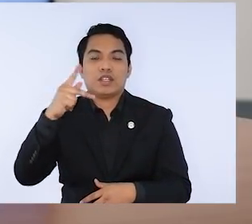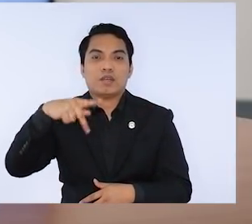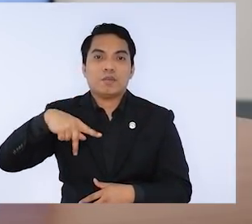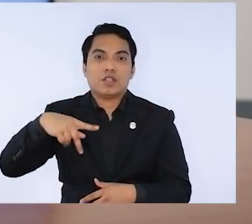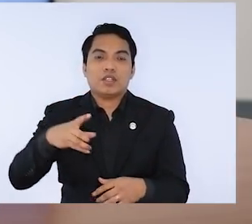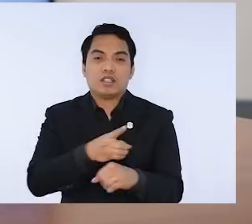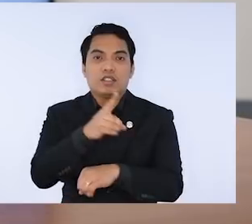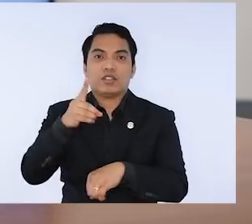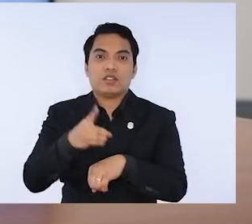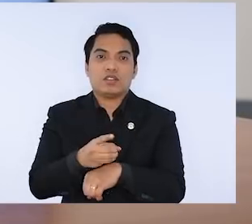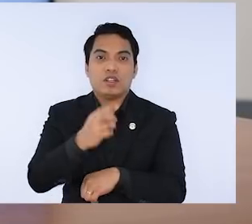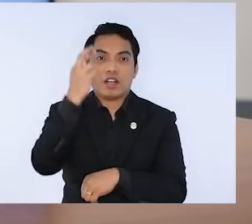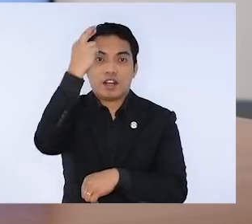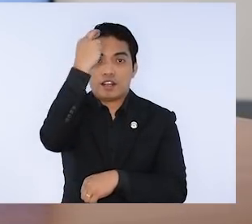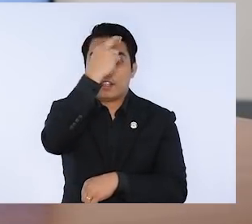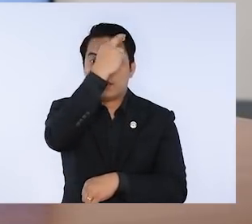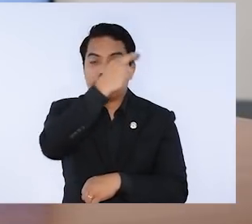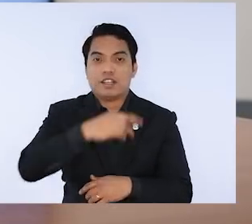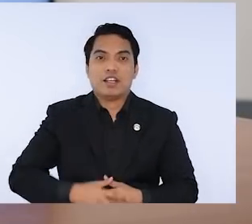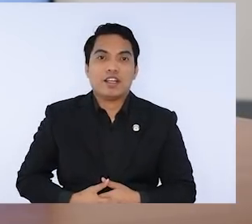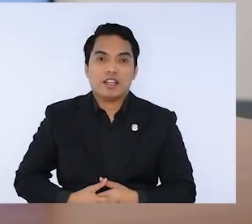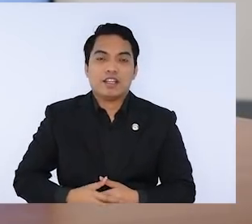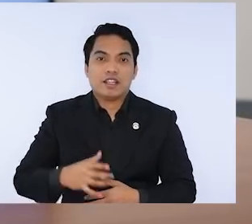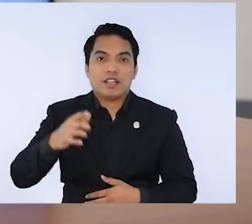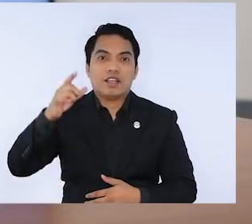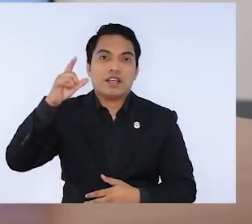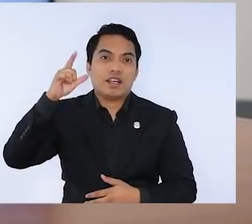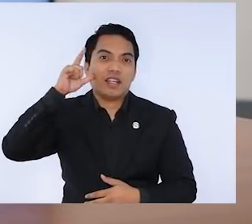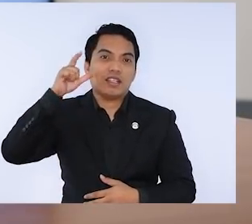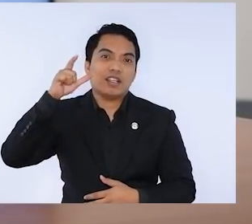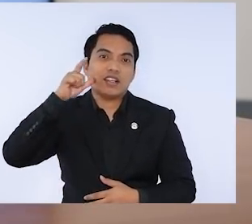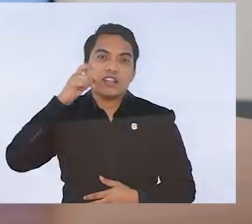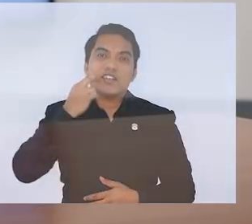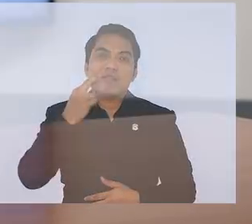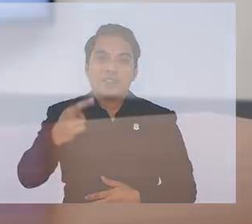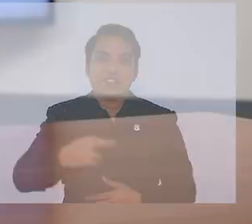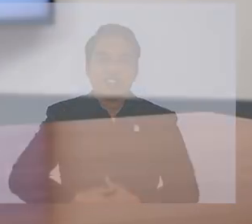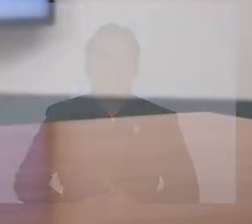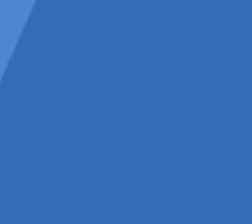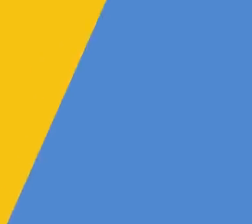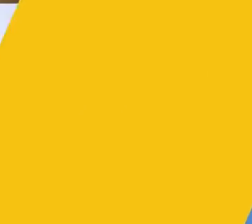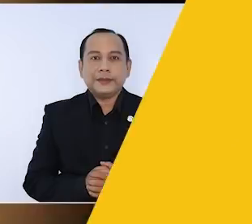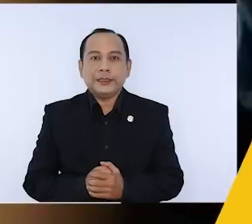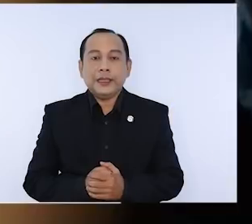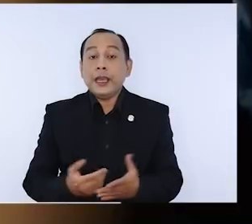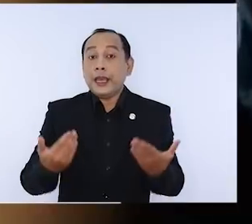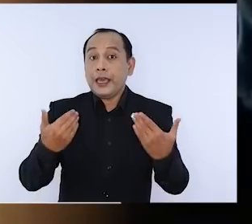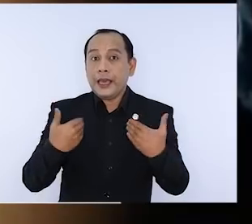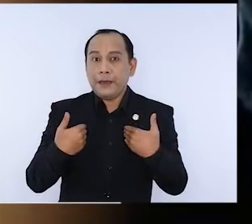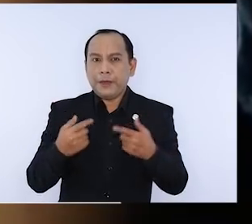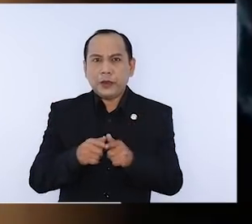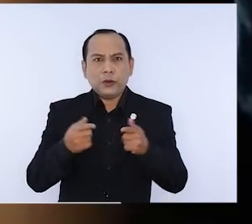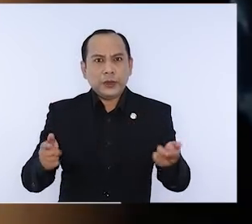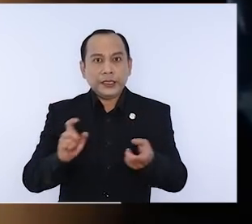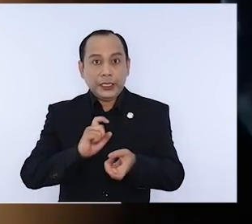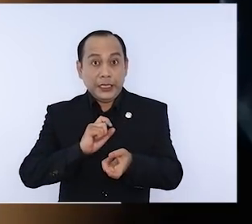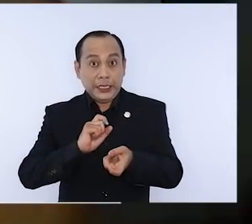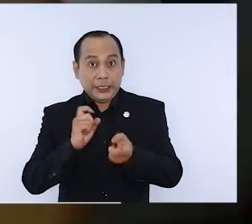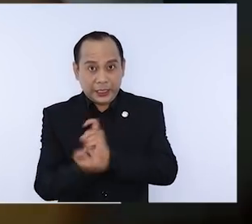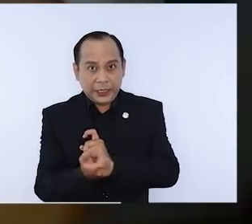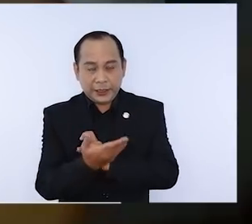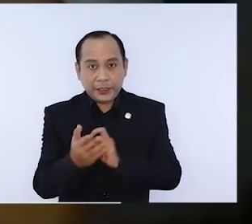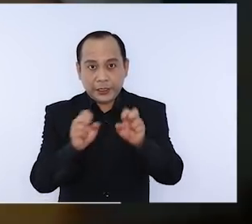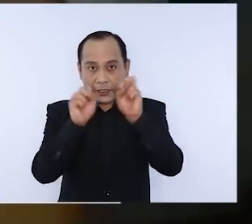sa distrito ng Rizal. Si kapatid na Lady Liorin ang magbabalita. Nagkaroon man ng malaking pagbabago